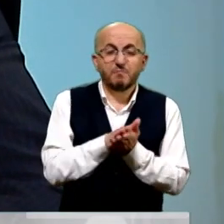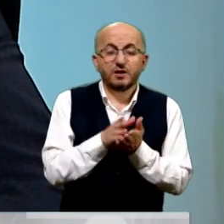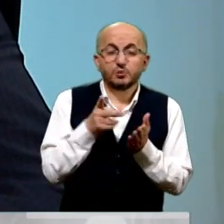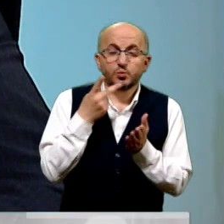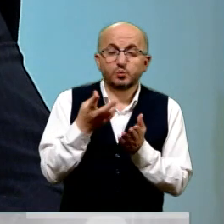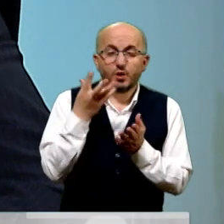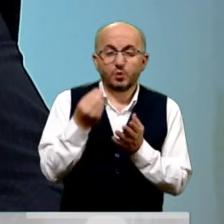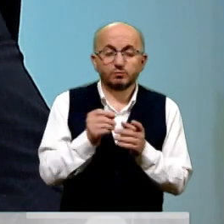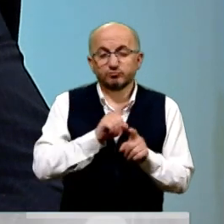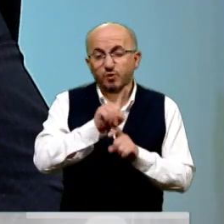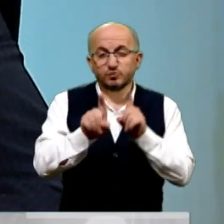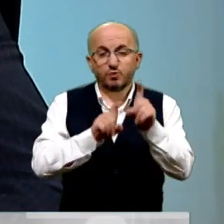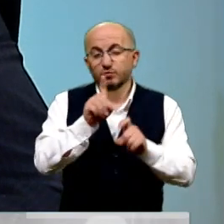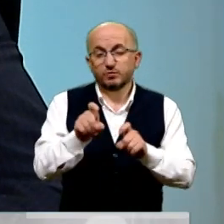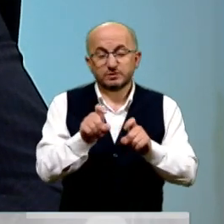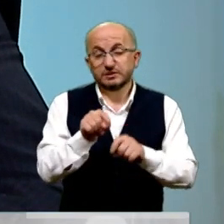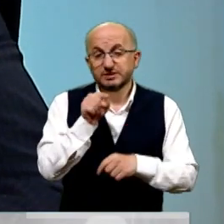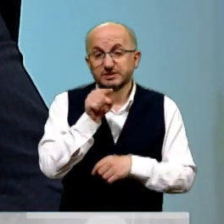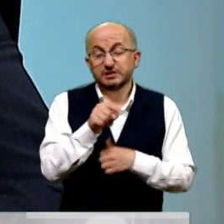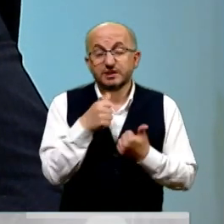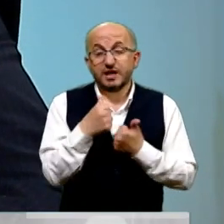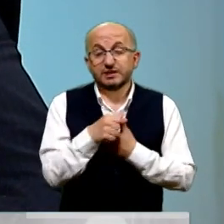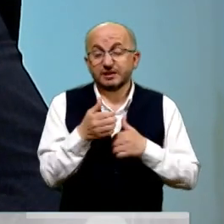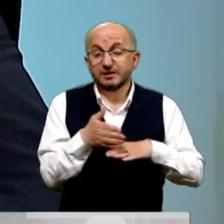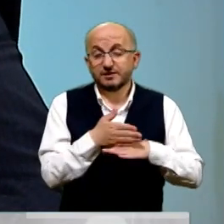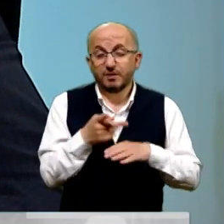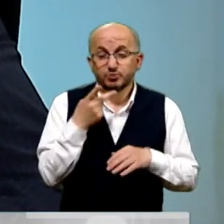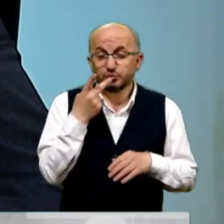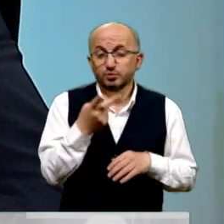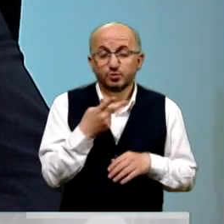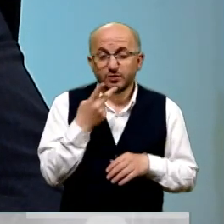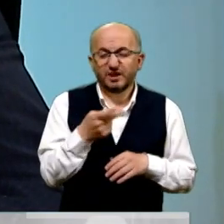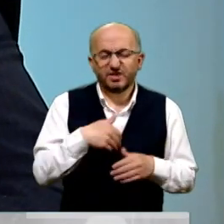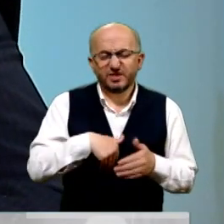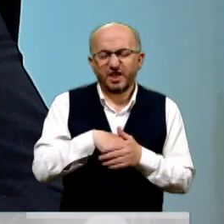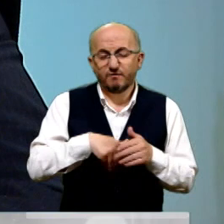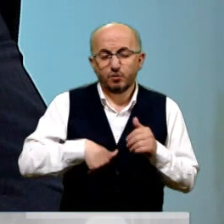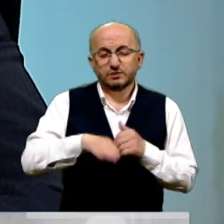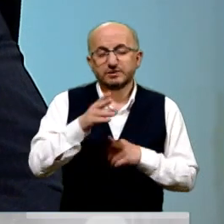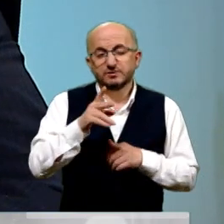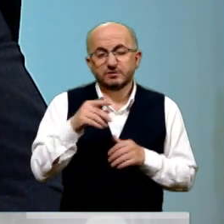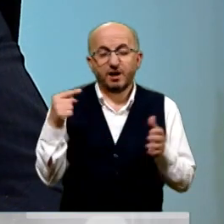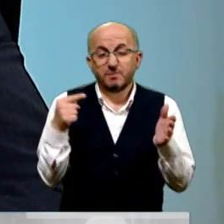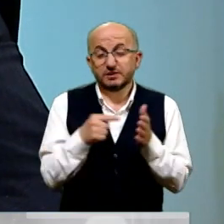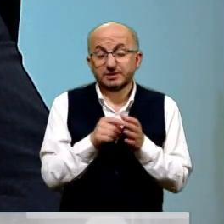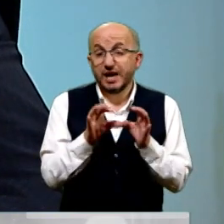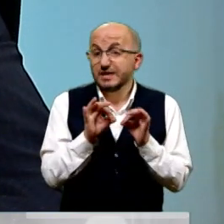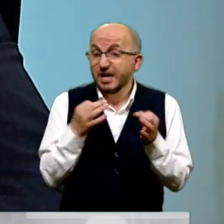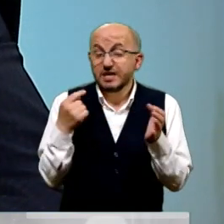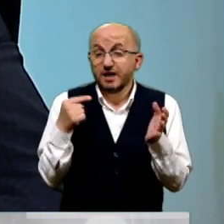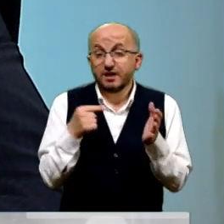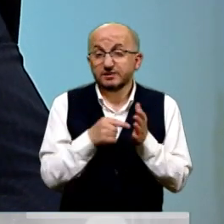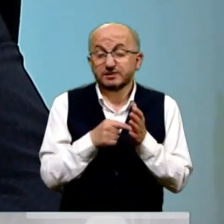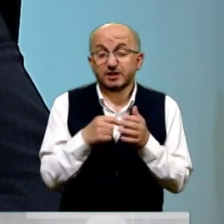da sorguladık ki yani sen eşini Niye bu sözü söyledin defol git kastıyla Neyi kastettin yani